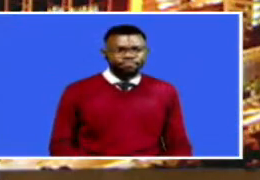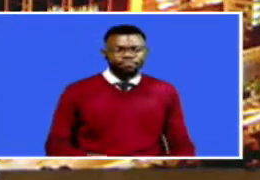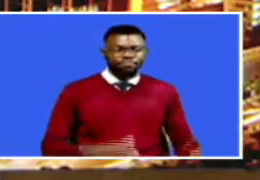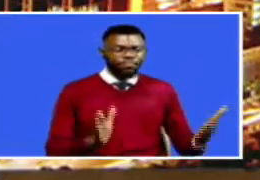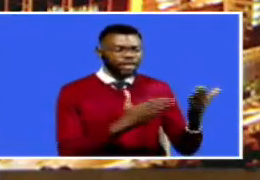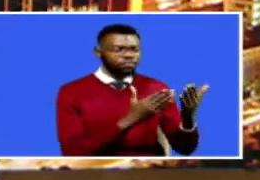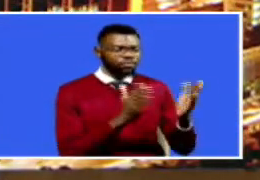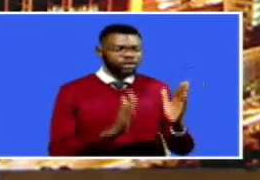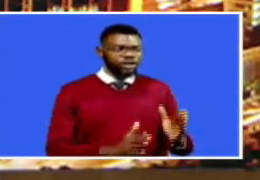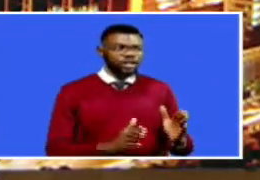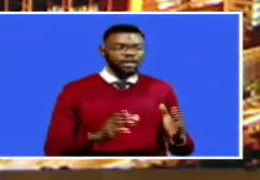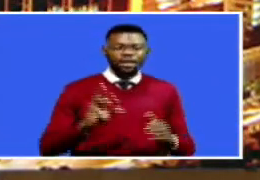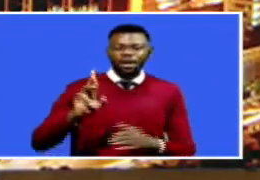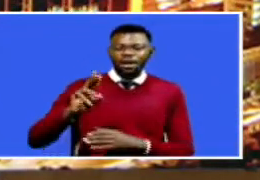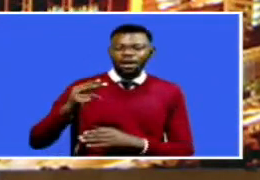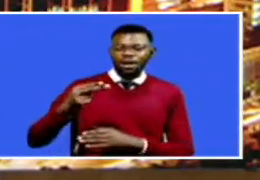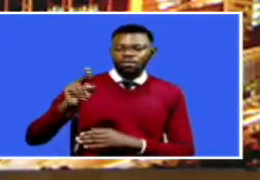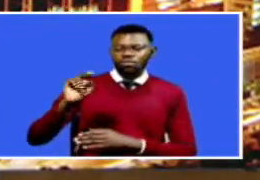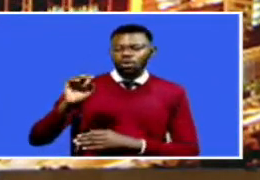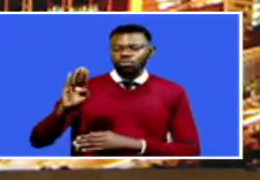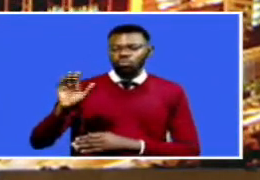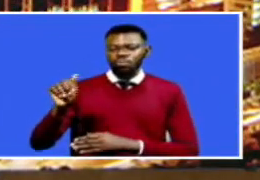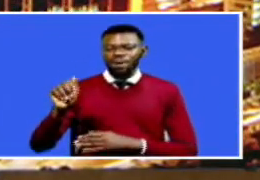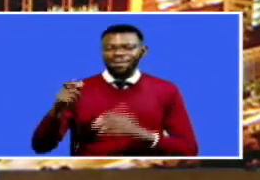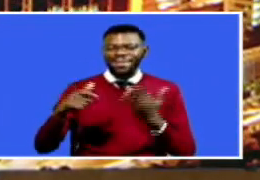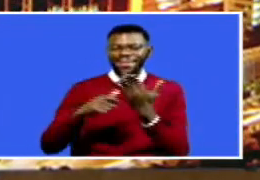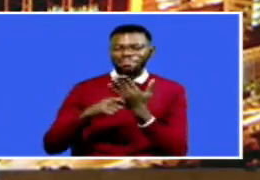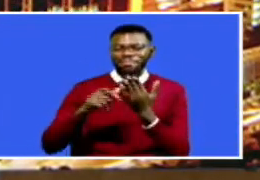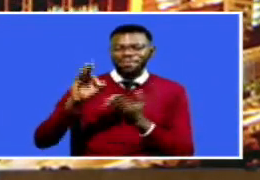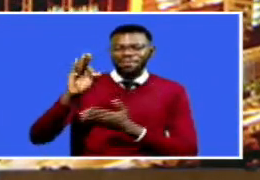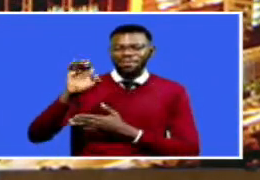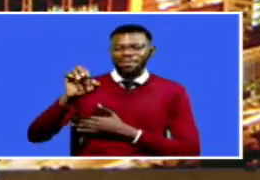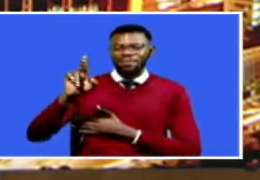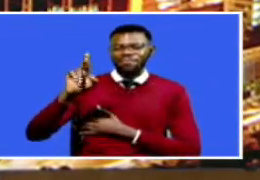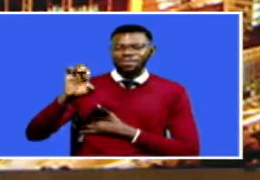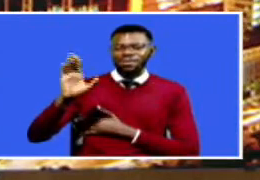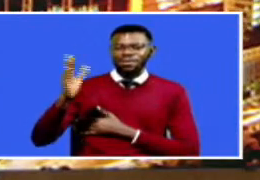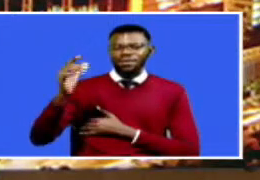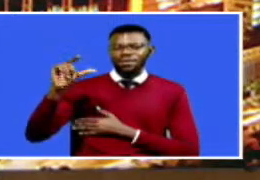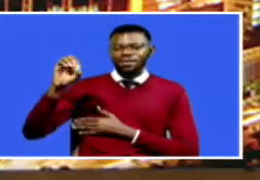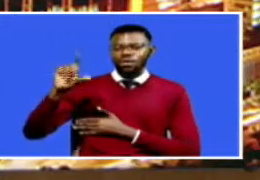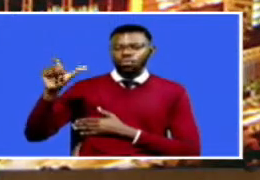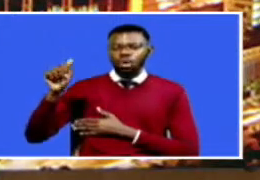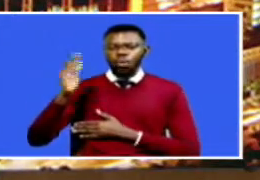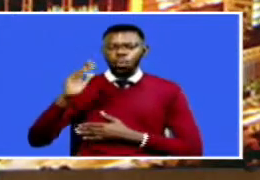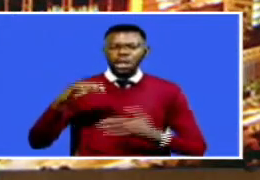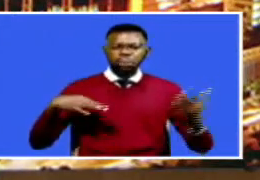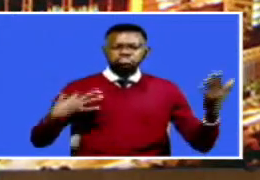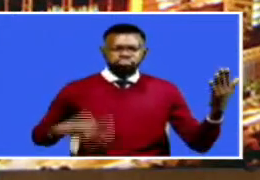Mwanamuziki maarufu wa rumba kutoka taifa la Kongo kwa jina la Feregola anatarajiwa kutumbuiza